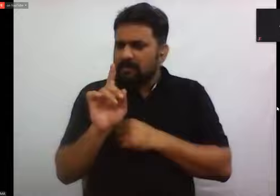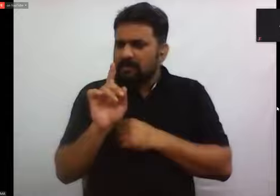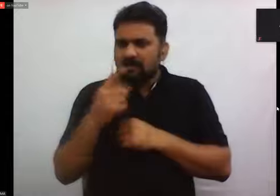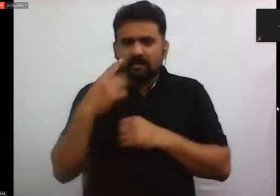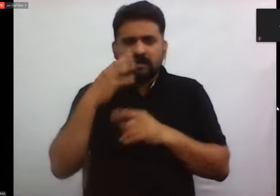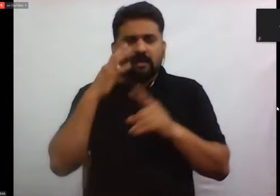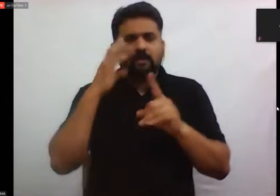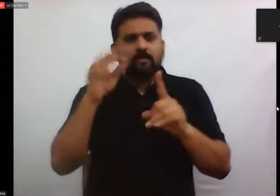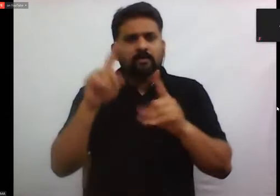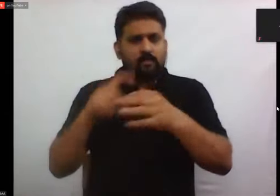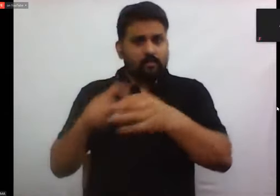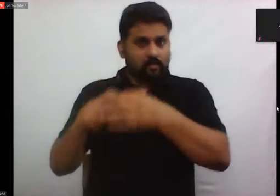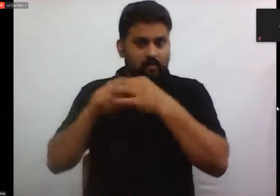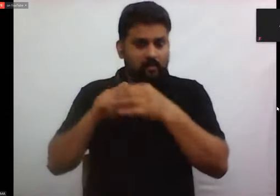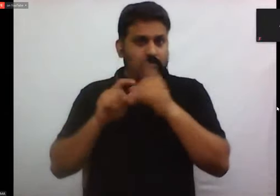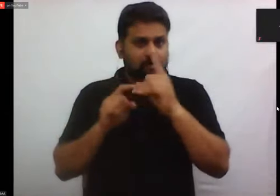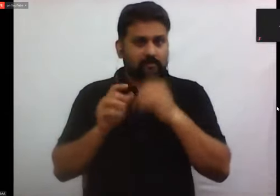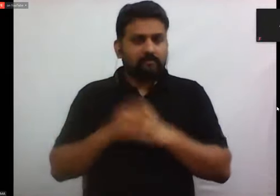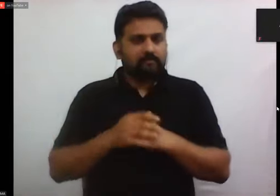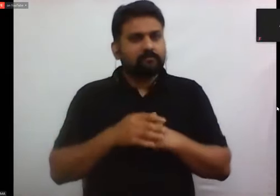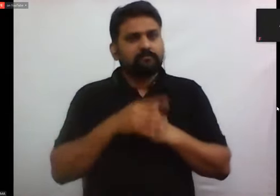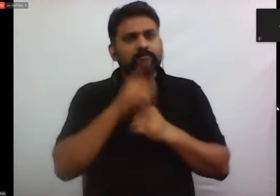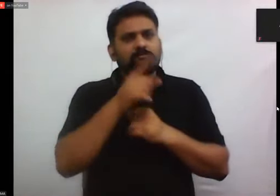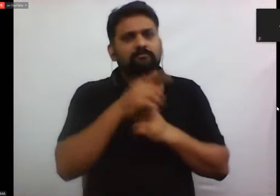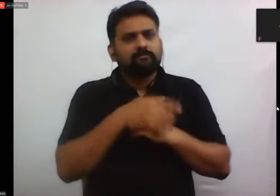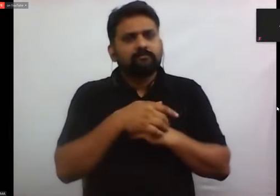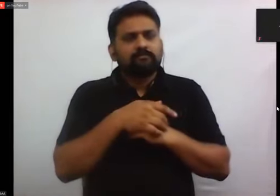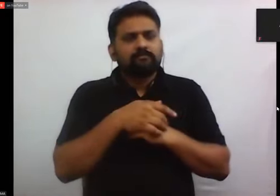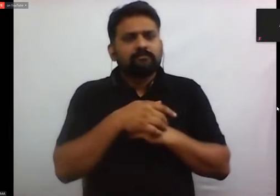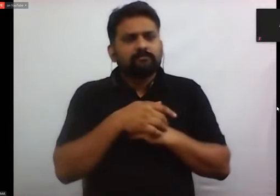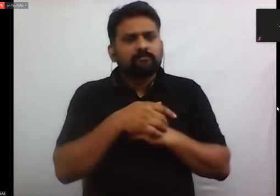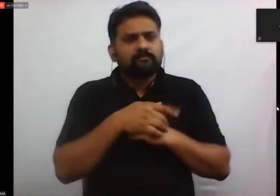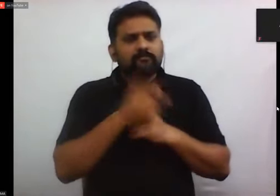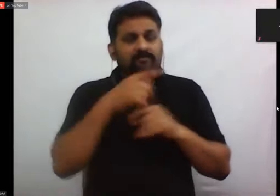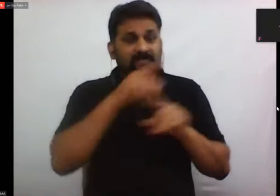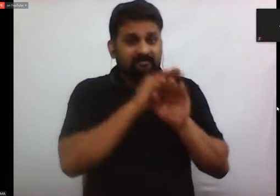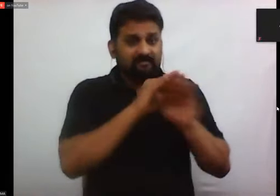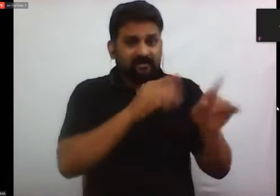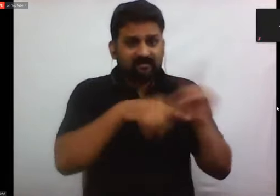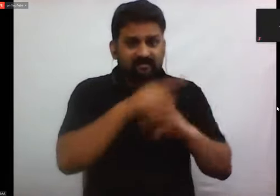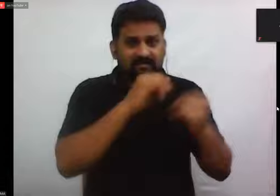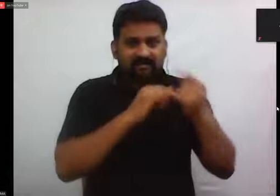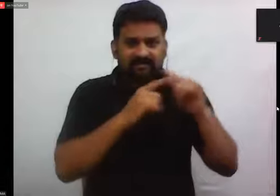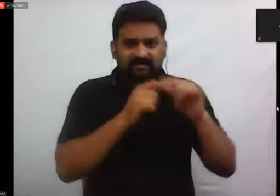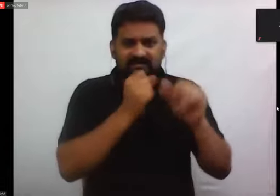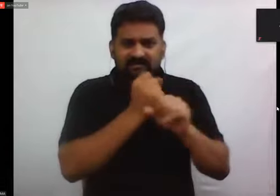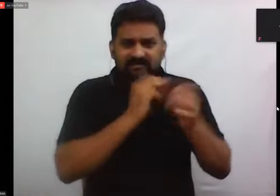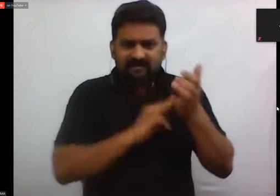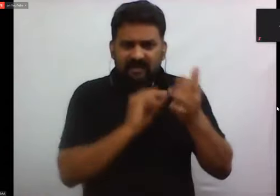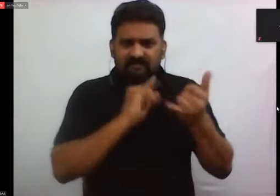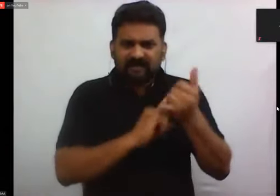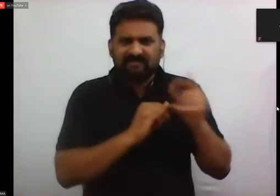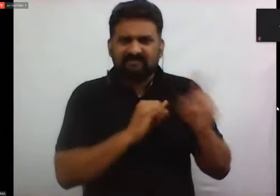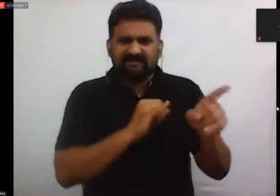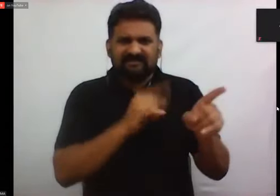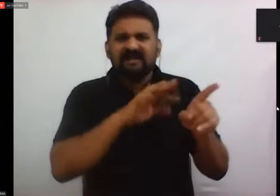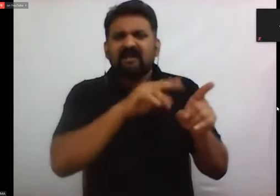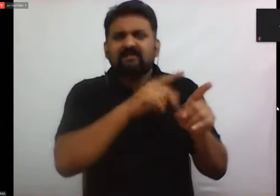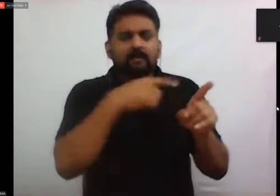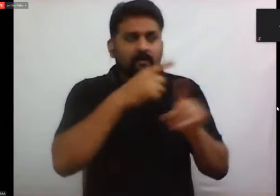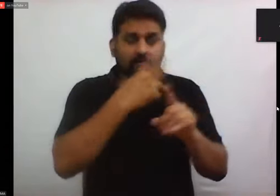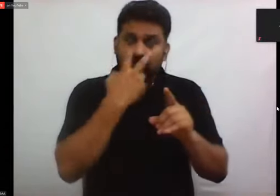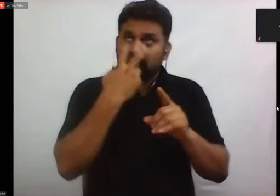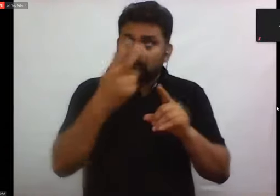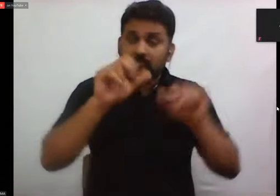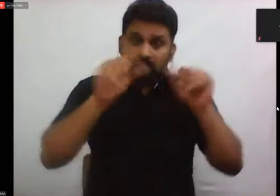चीज एक सवाल है, व्हाट इज निस्टैग्मस, और जिन बच्चों को निस्टैग्मस होता है क्या वो बच्चे देख सकते हैं, ये सवाल